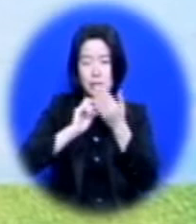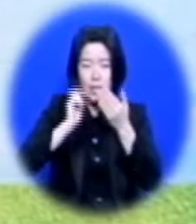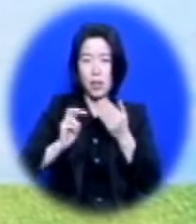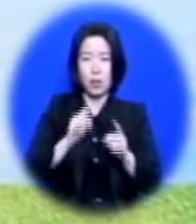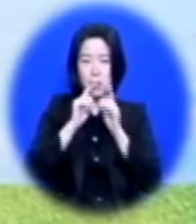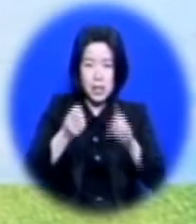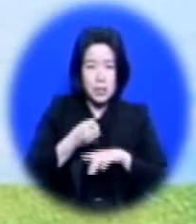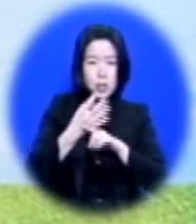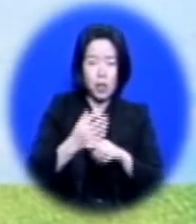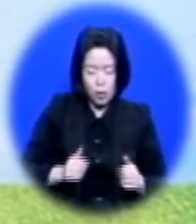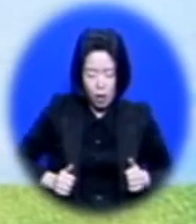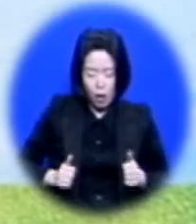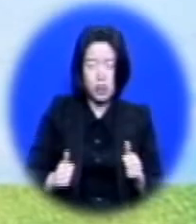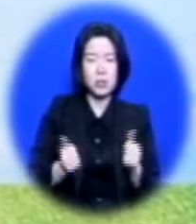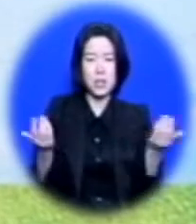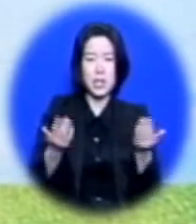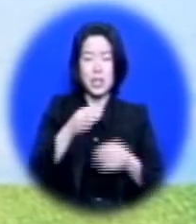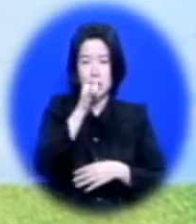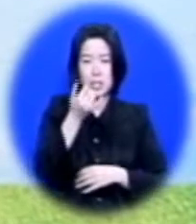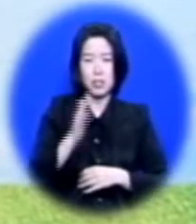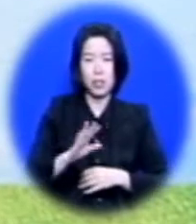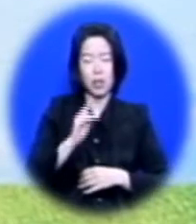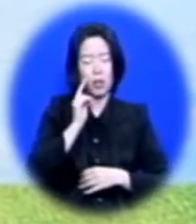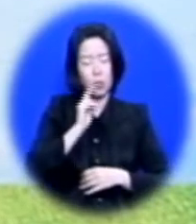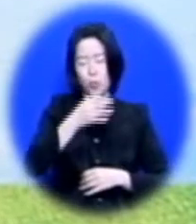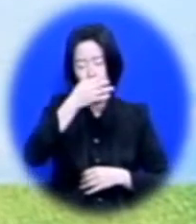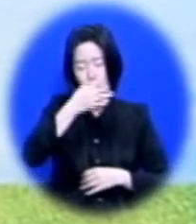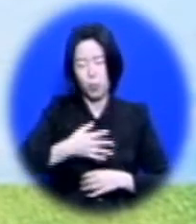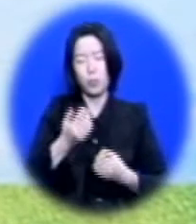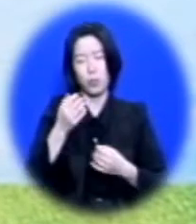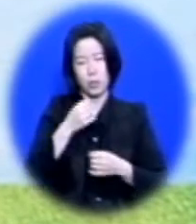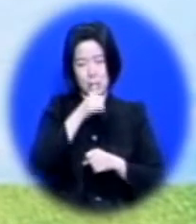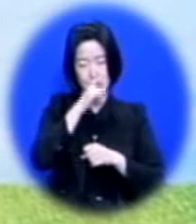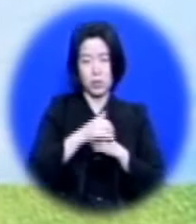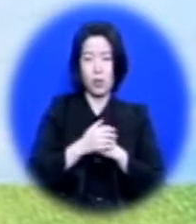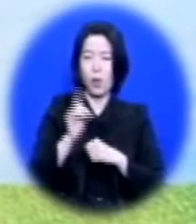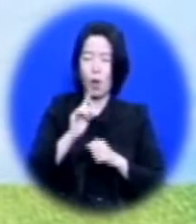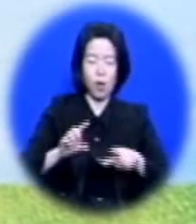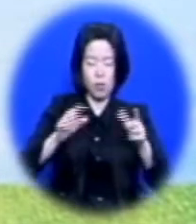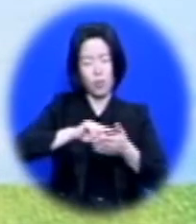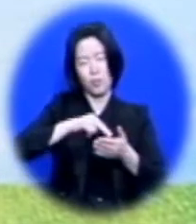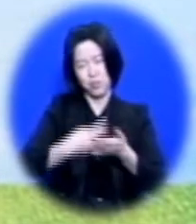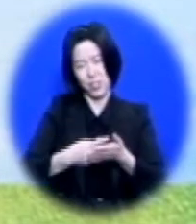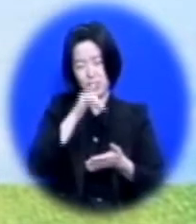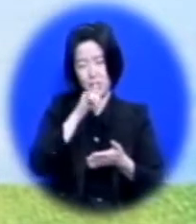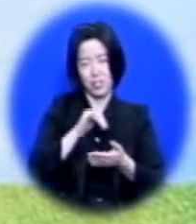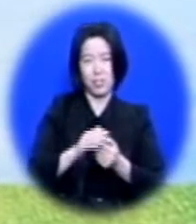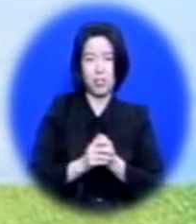전하고 열심히 사역을 했는데 너무 무리를 했습니다 어느날 쓰러져 버렸어요